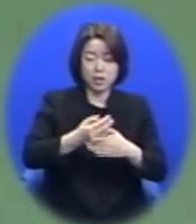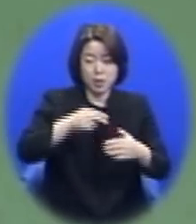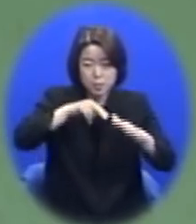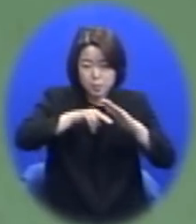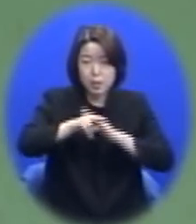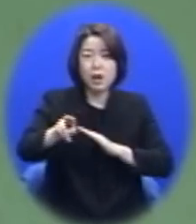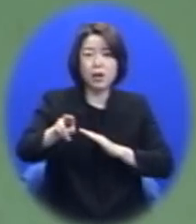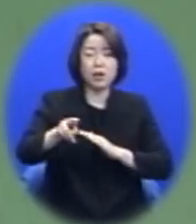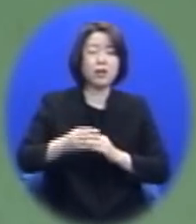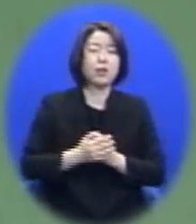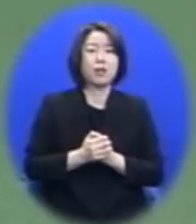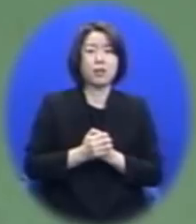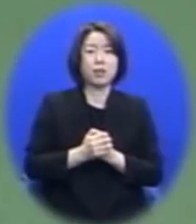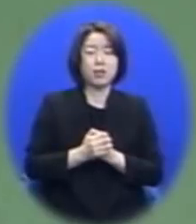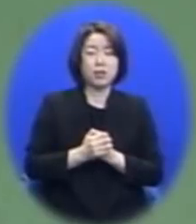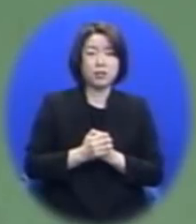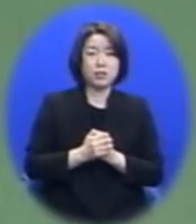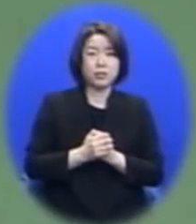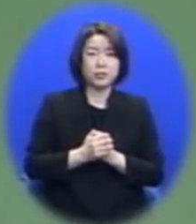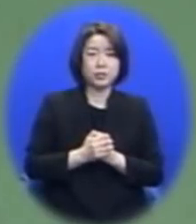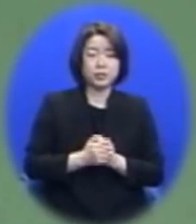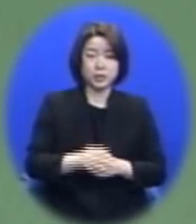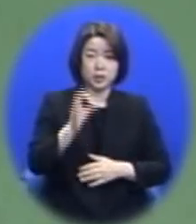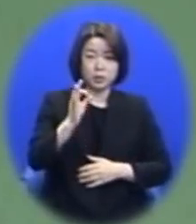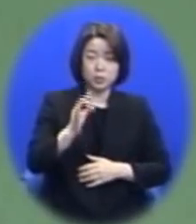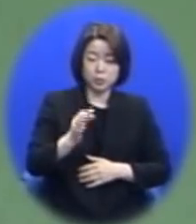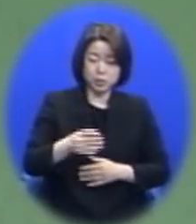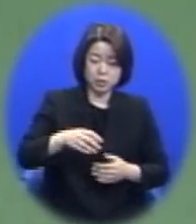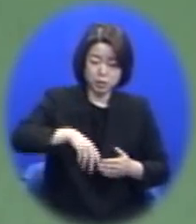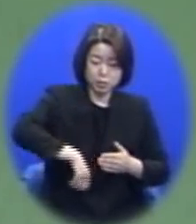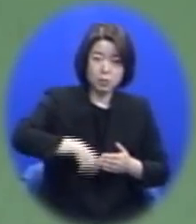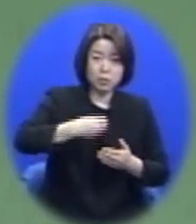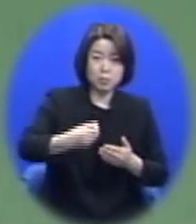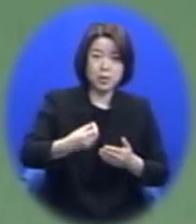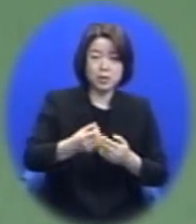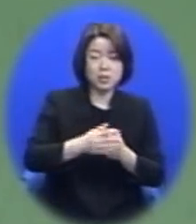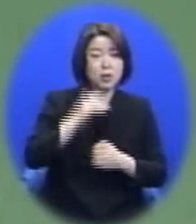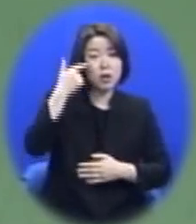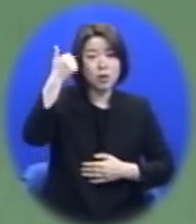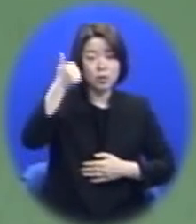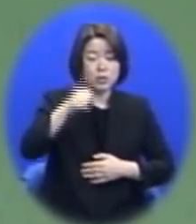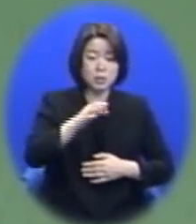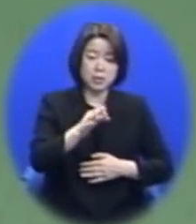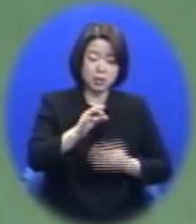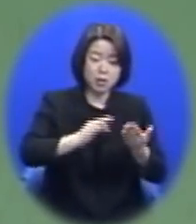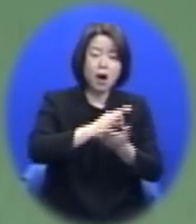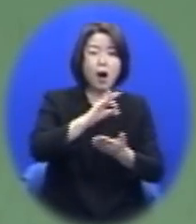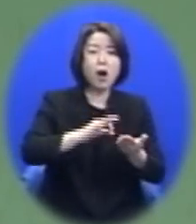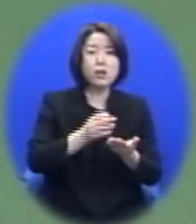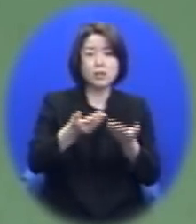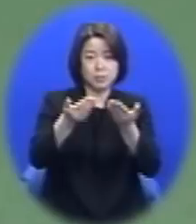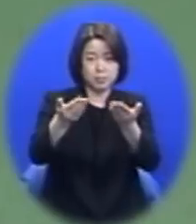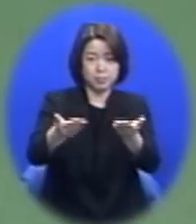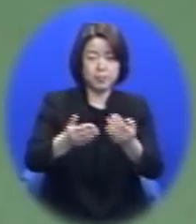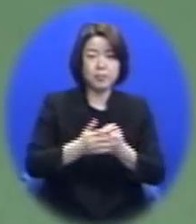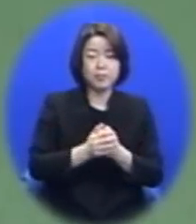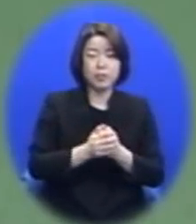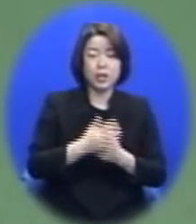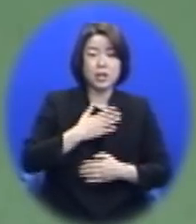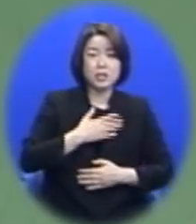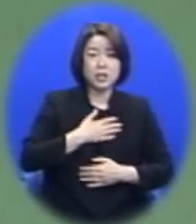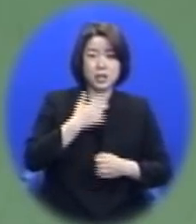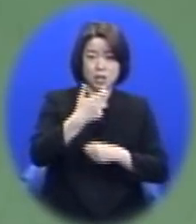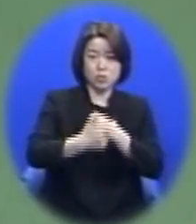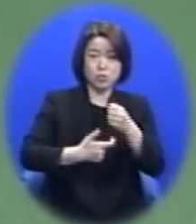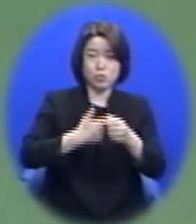했다는 그러면서 돈을 얼마 꺼내서 목사님 이거 헌금입니다. 저는 그동안에